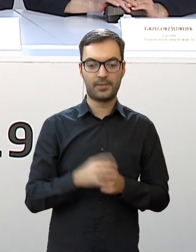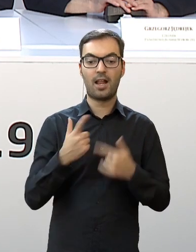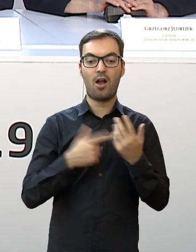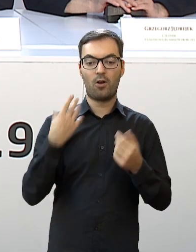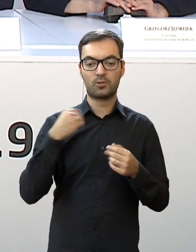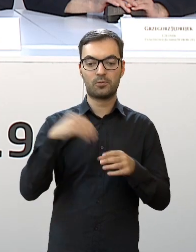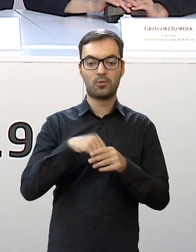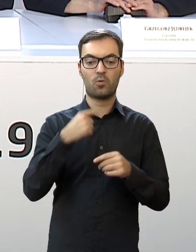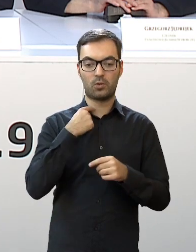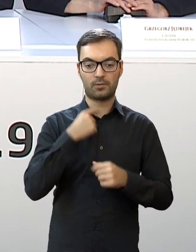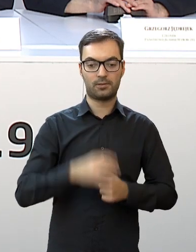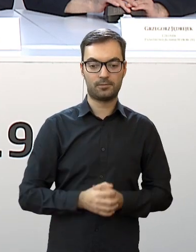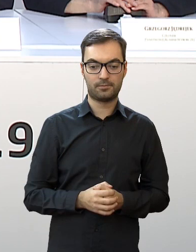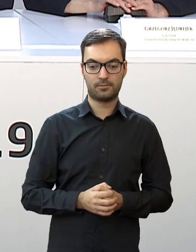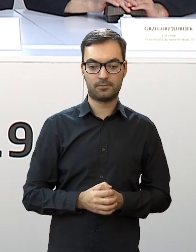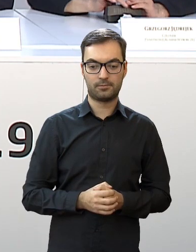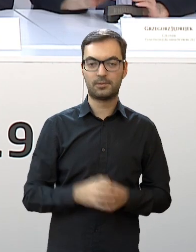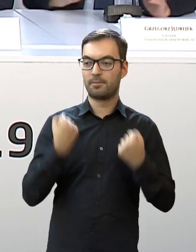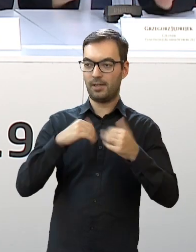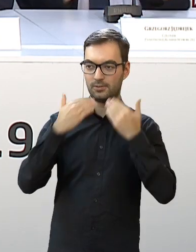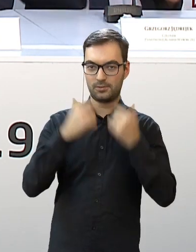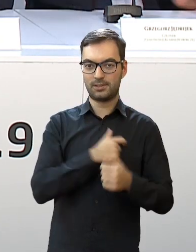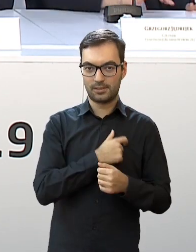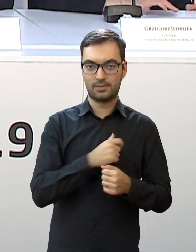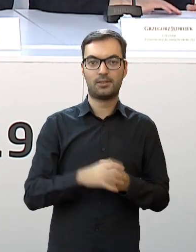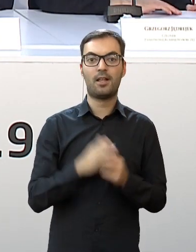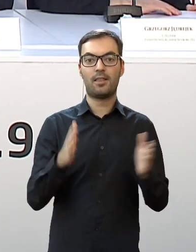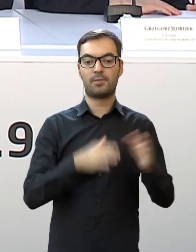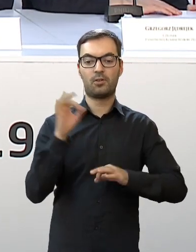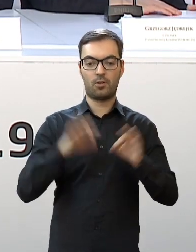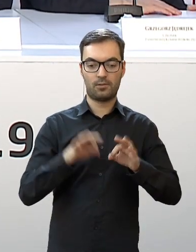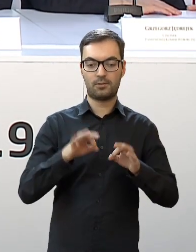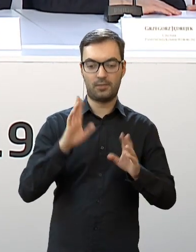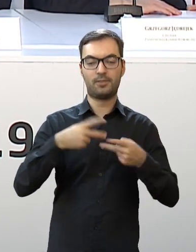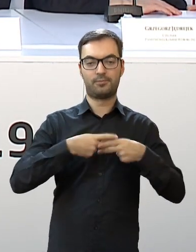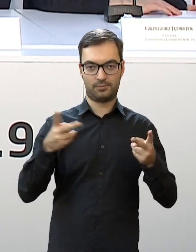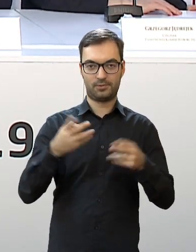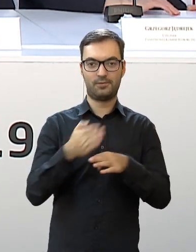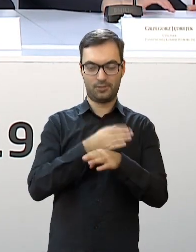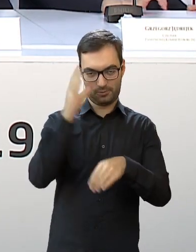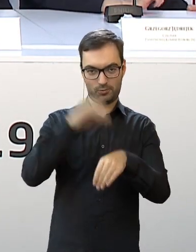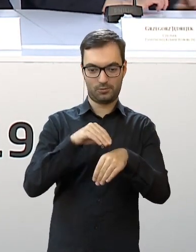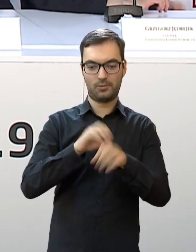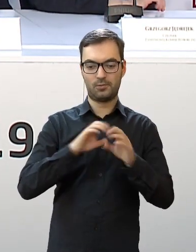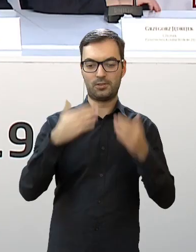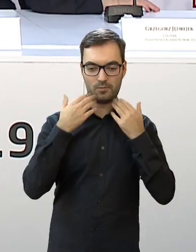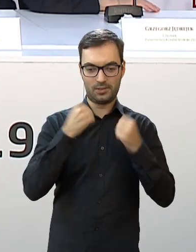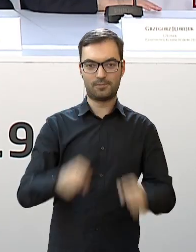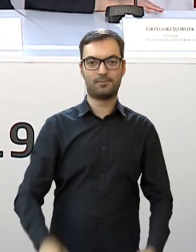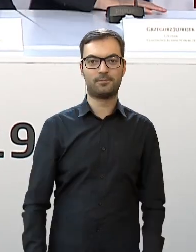które brały udział w głosowaniu. Bardzo serdecznie dziękujemy. O kolejnej konferencji będziemy informować z wyprzedzeniem. Dziękujemy bardzo.